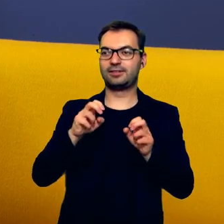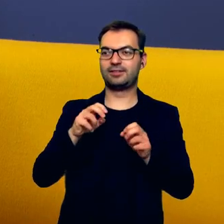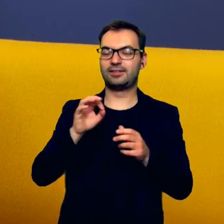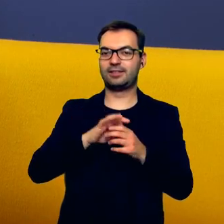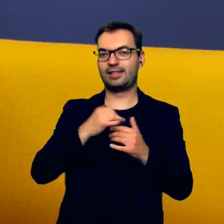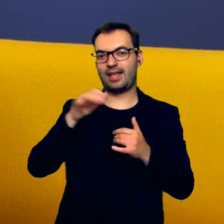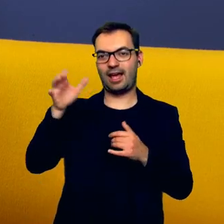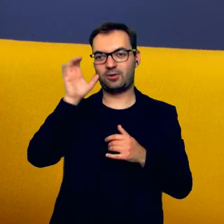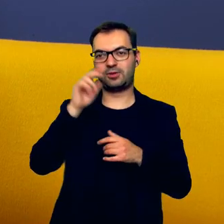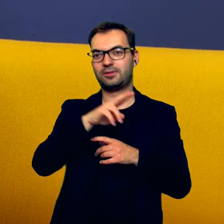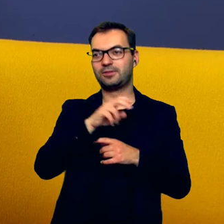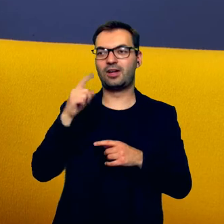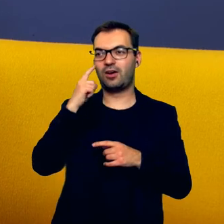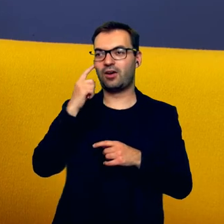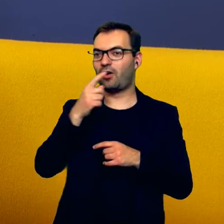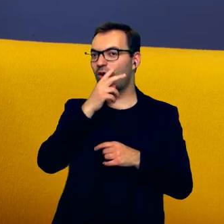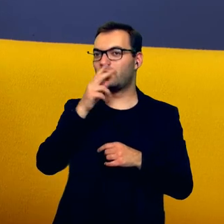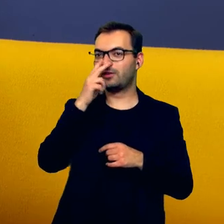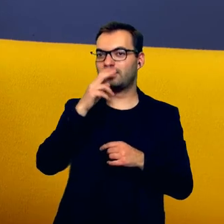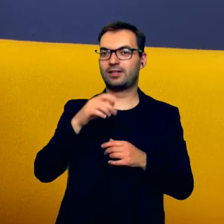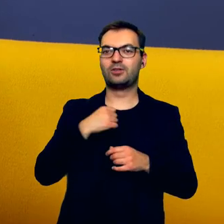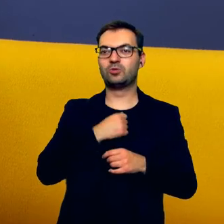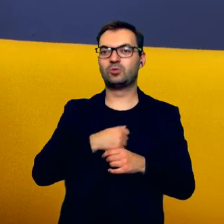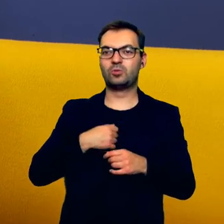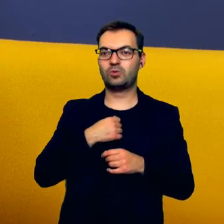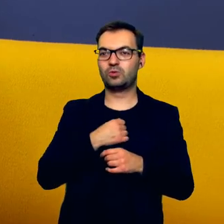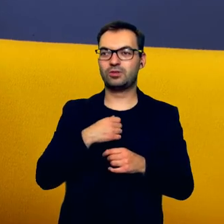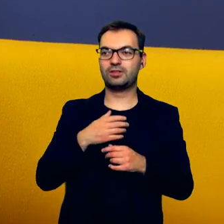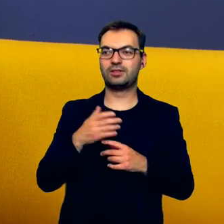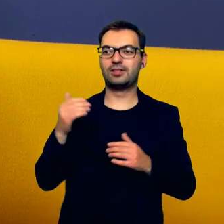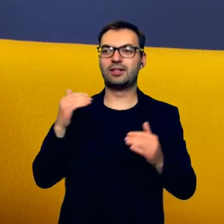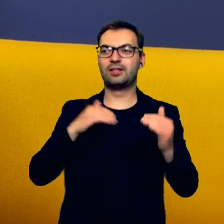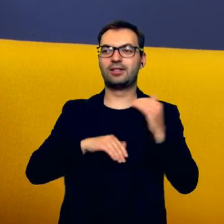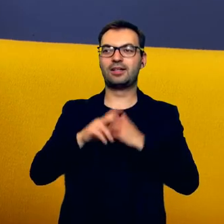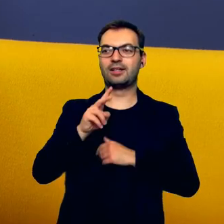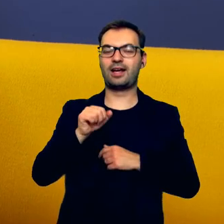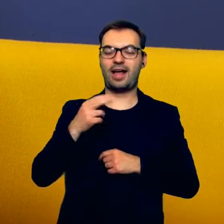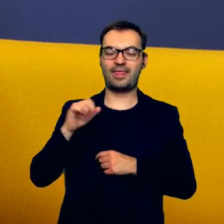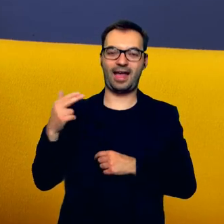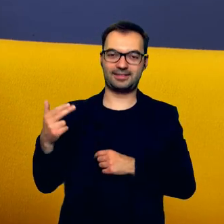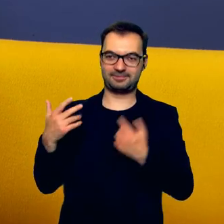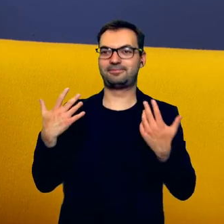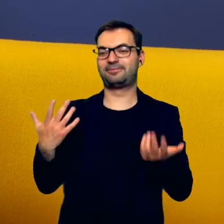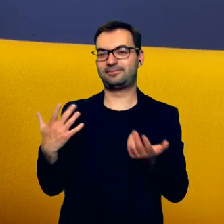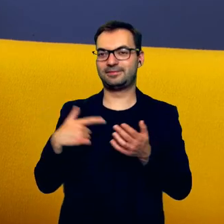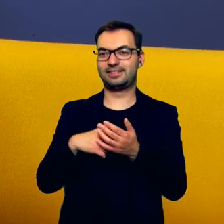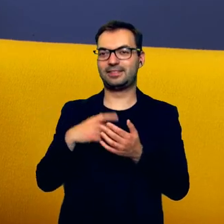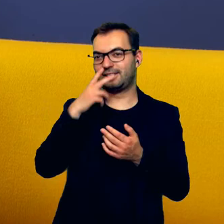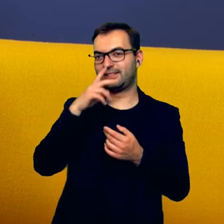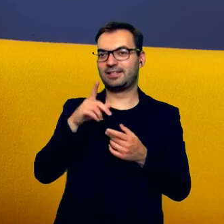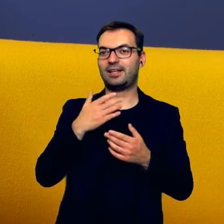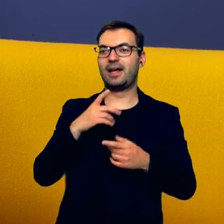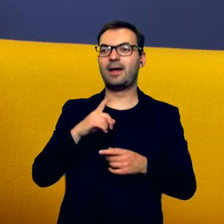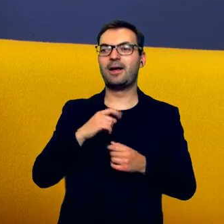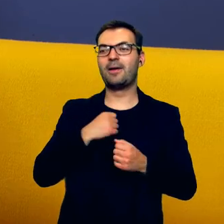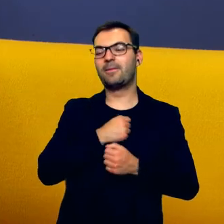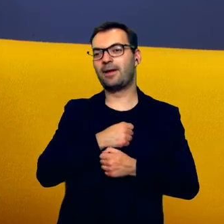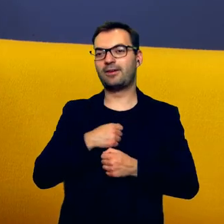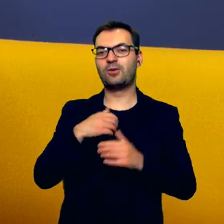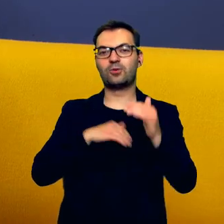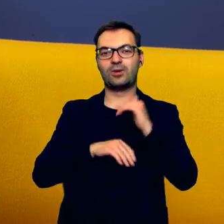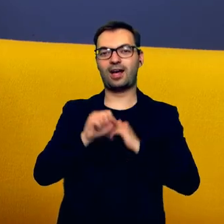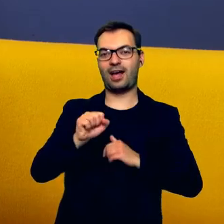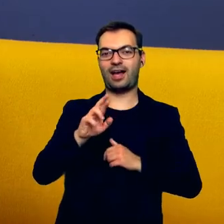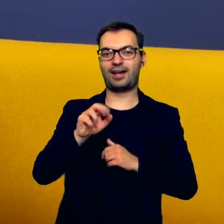za pewnym autorem, w jej oczach widać melancholię wzgórz Kanaan. A tutaj mówi, że widzi melancholię góry